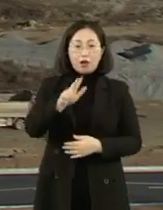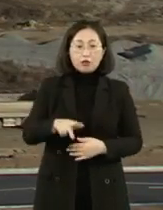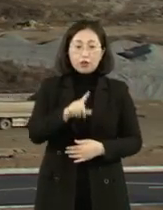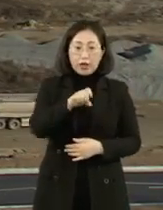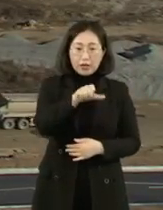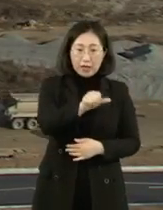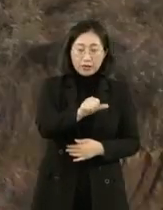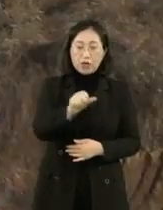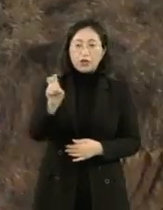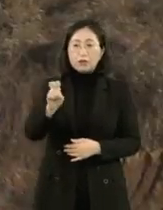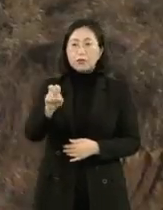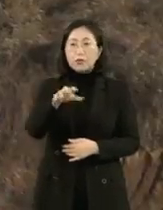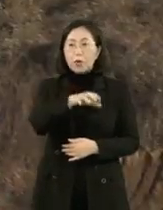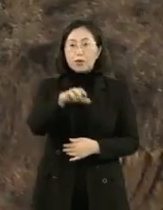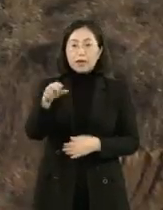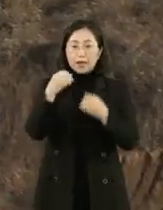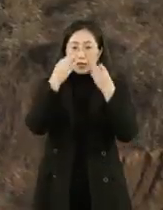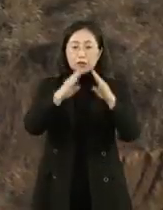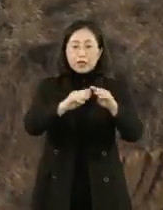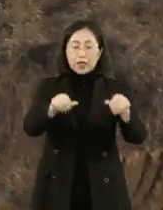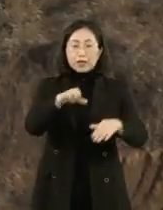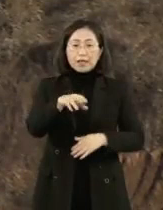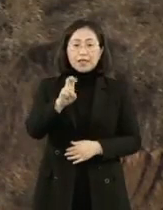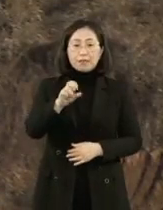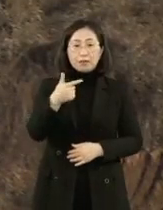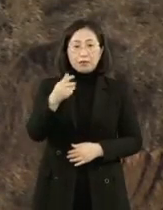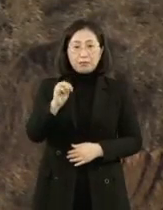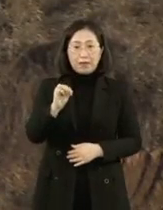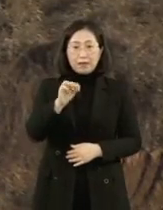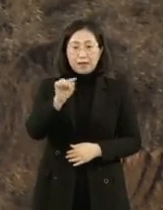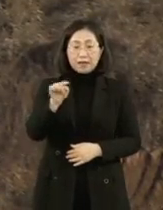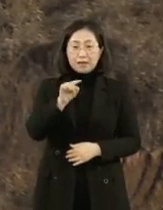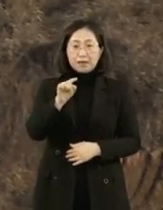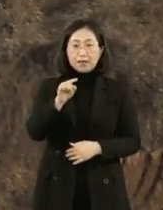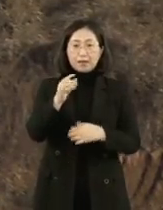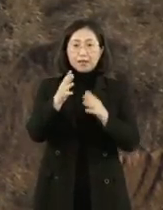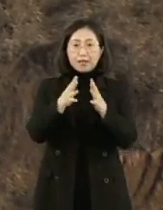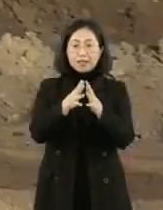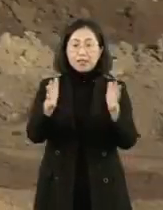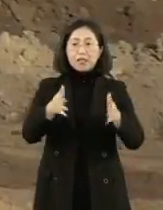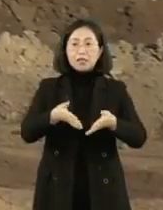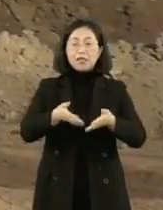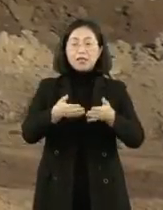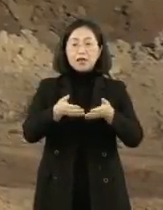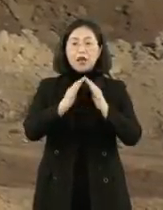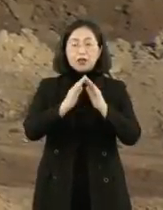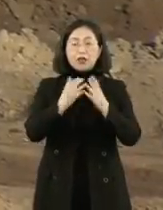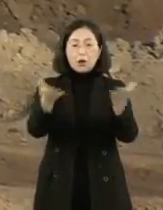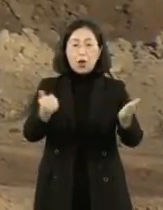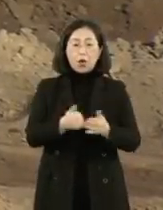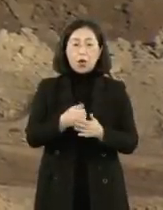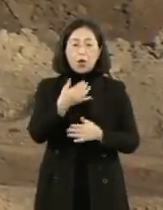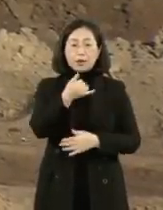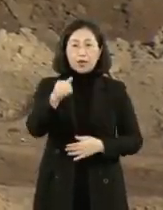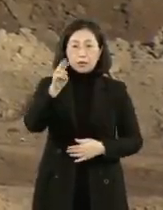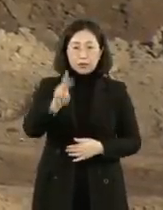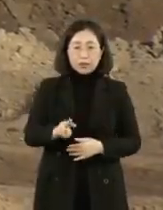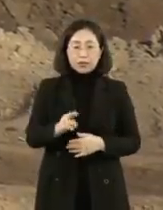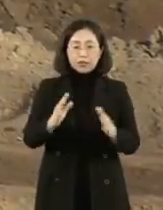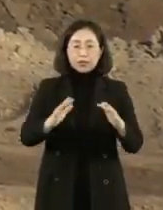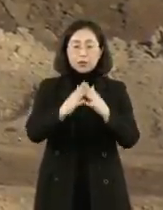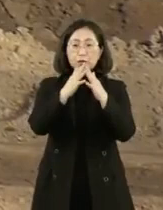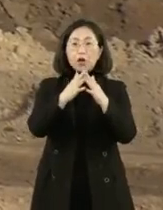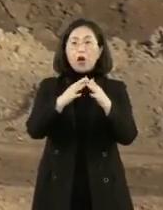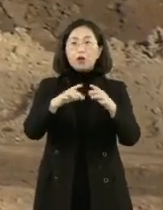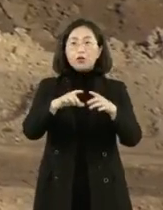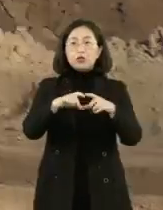15에서 20곳의 신규 택지에 26만 3천 가구를 공급하는데 세종시의 경우 용적률 상향과